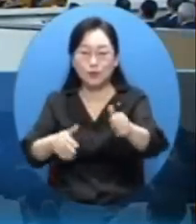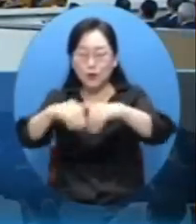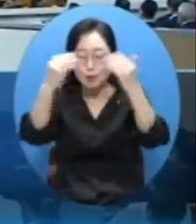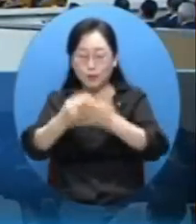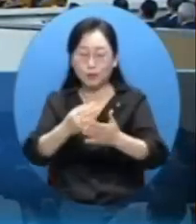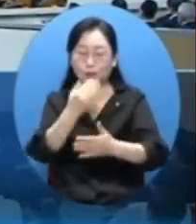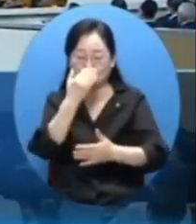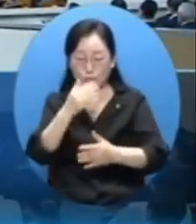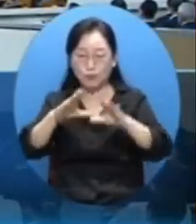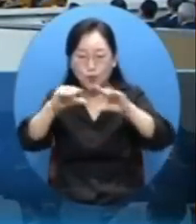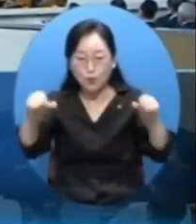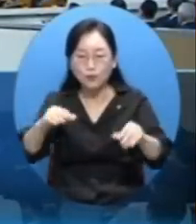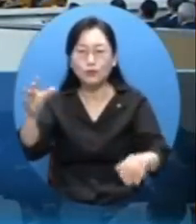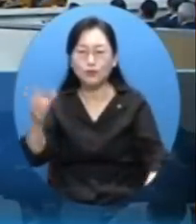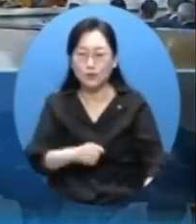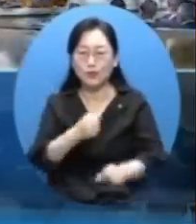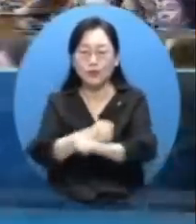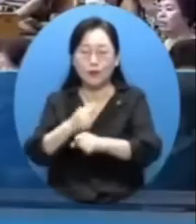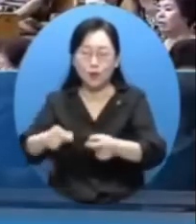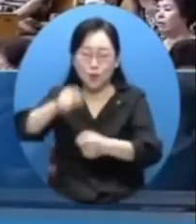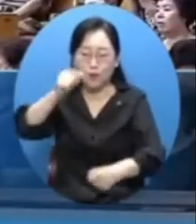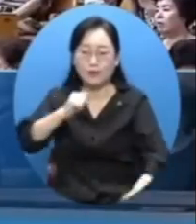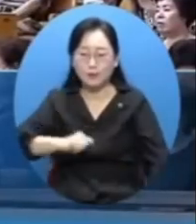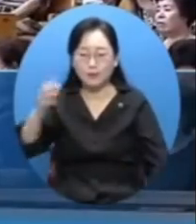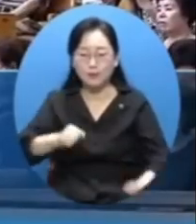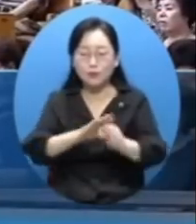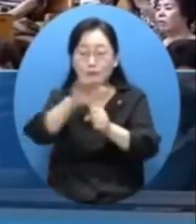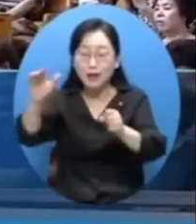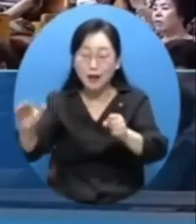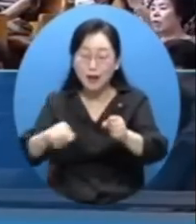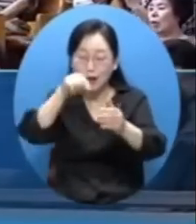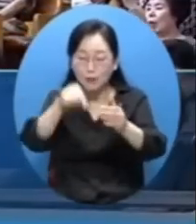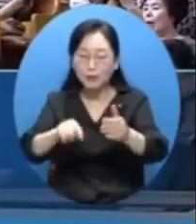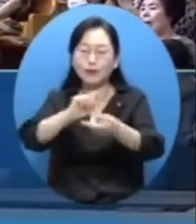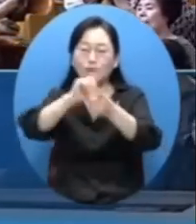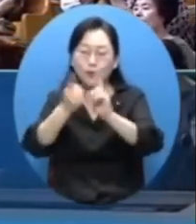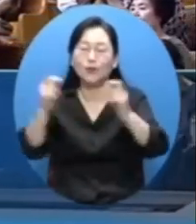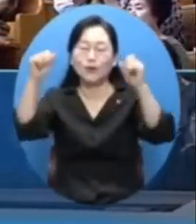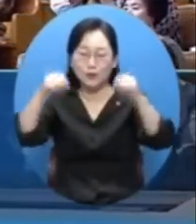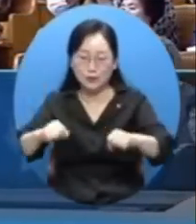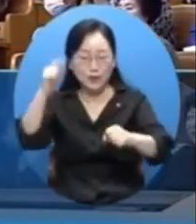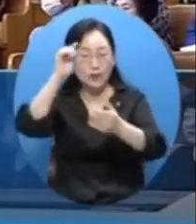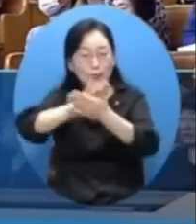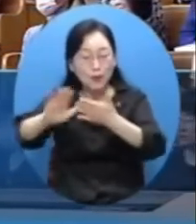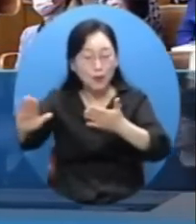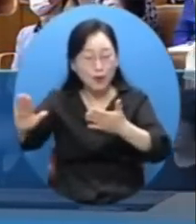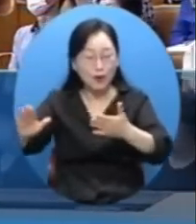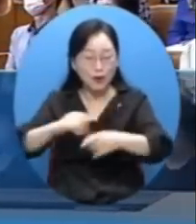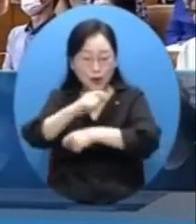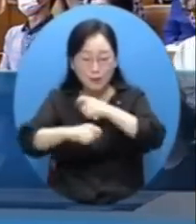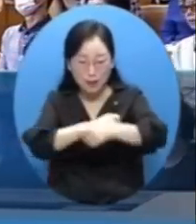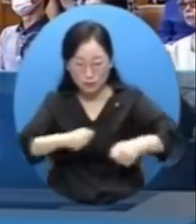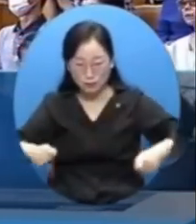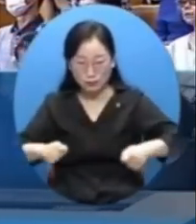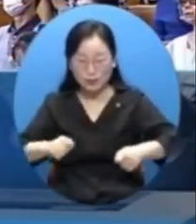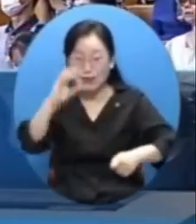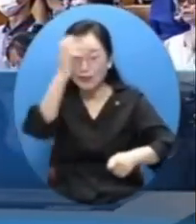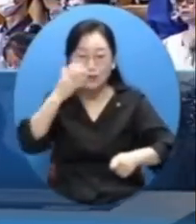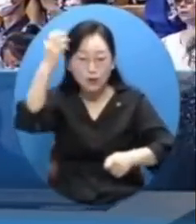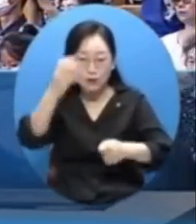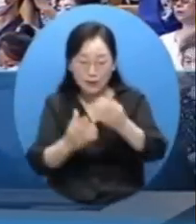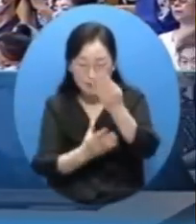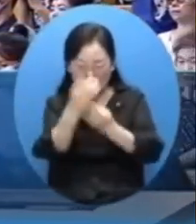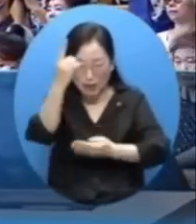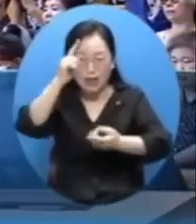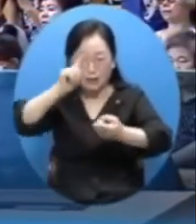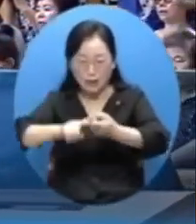겸손과 온유로 하고 오래 참음으로 사랑 가운데서 서로 용납하고 평안에 매는 줄로 성령이 하나 되게 하신 것을